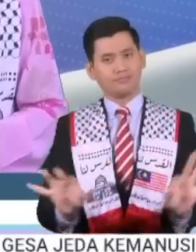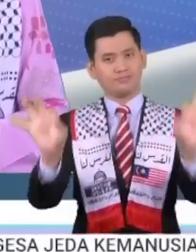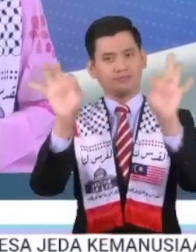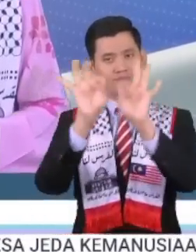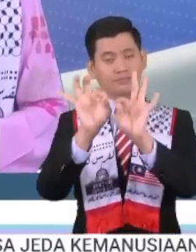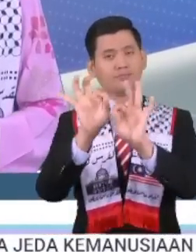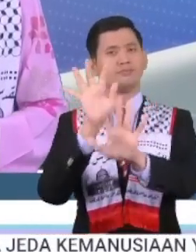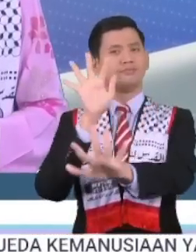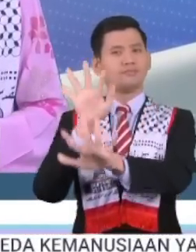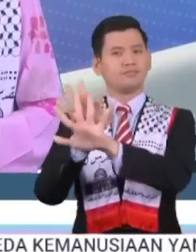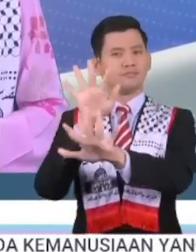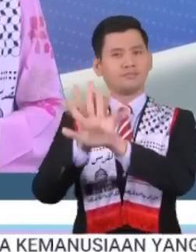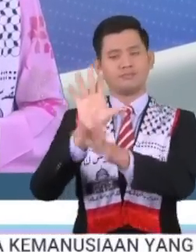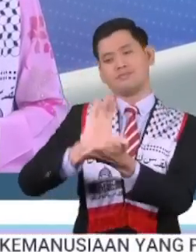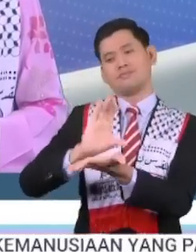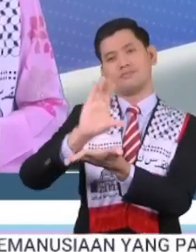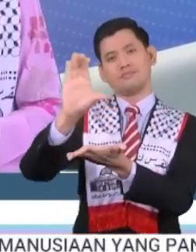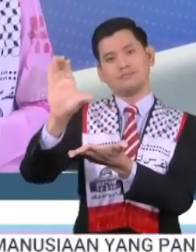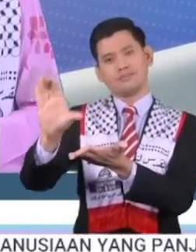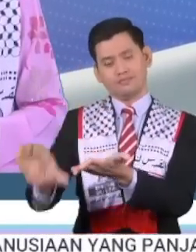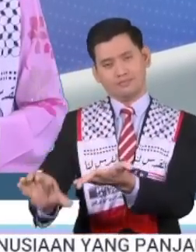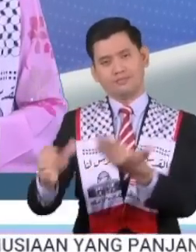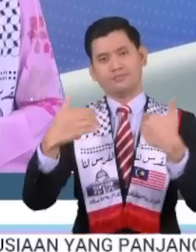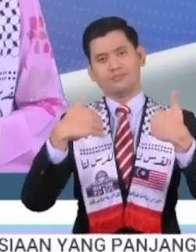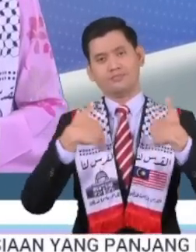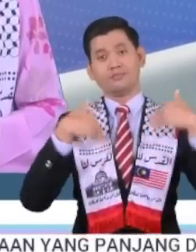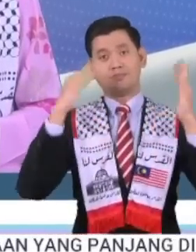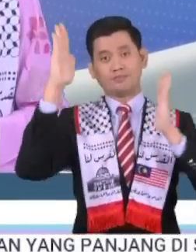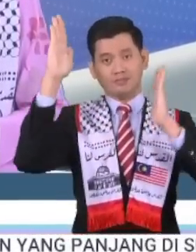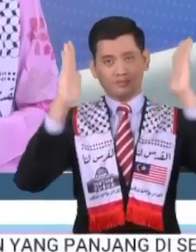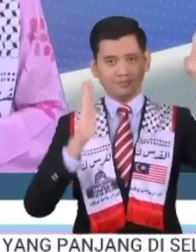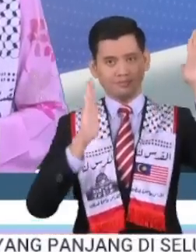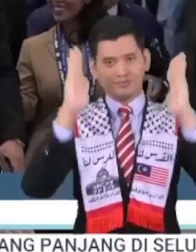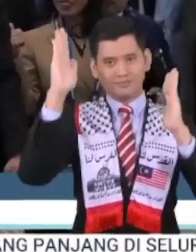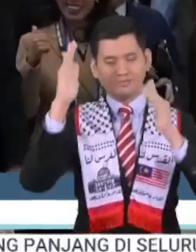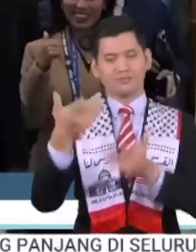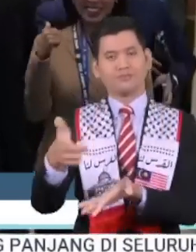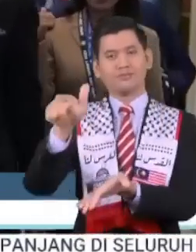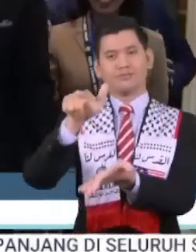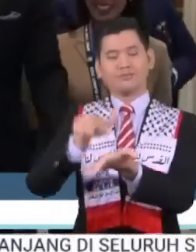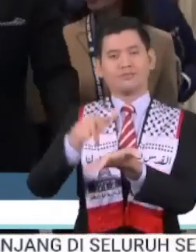menarik pelabur. Laporan Khairul Azli Rahim di San Francisco.